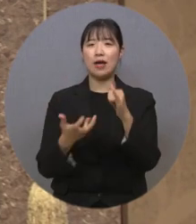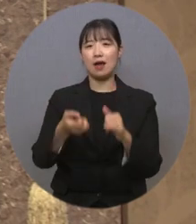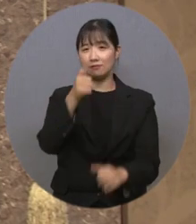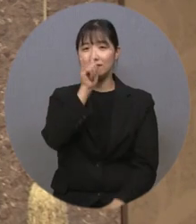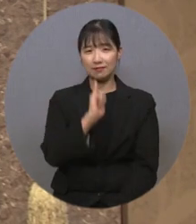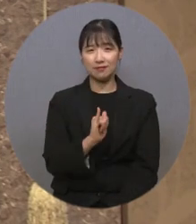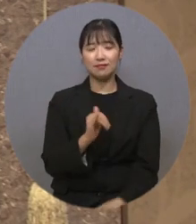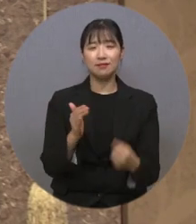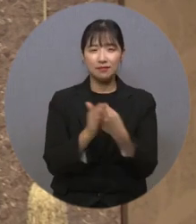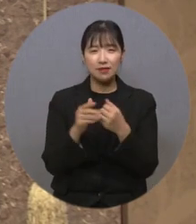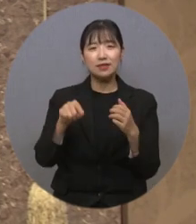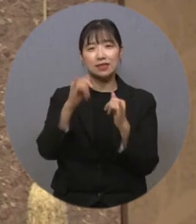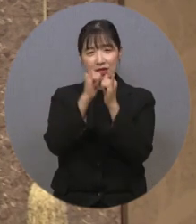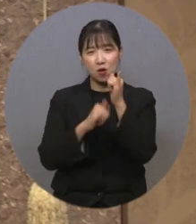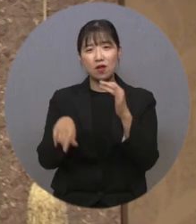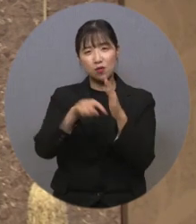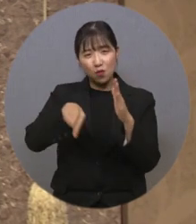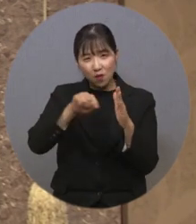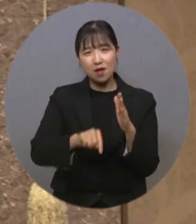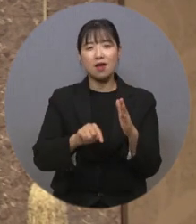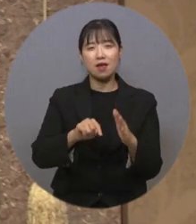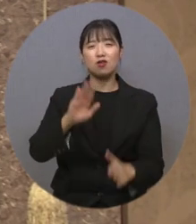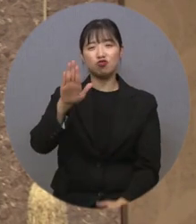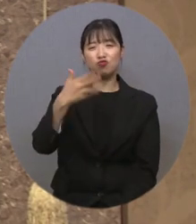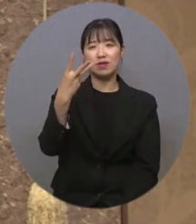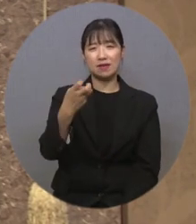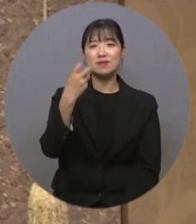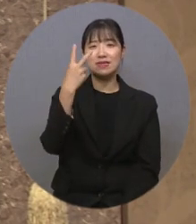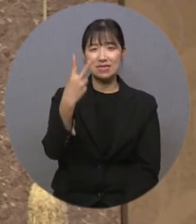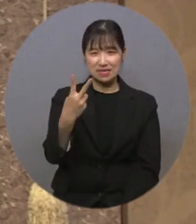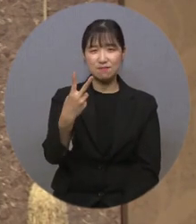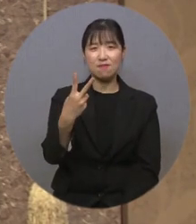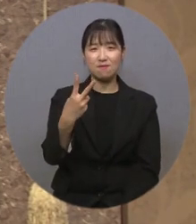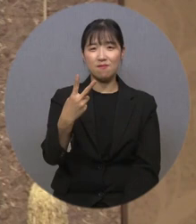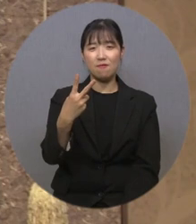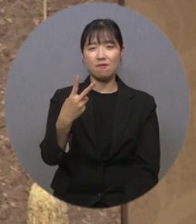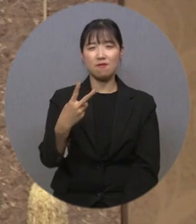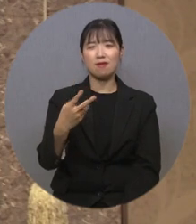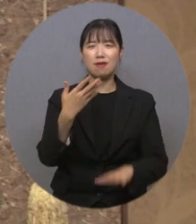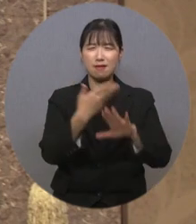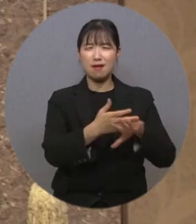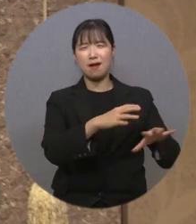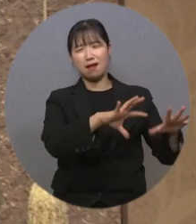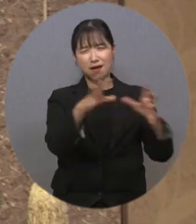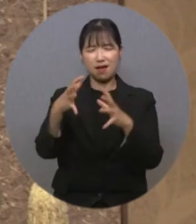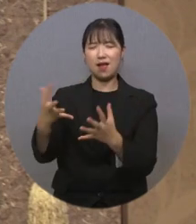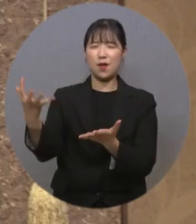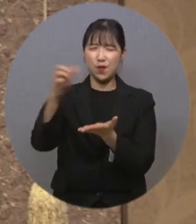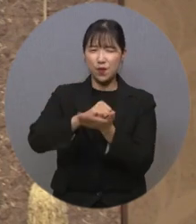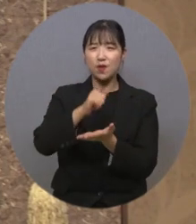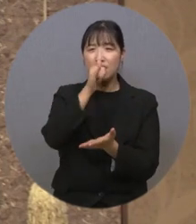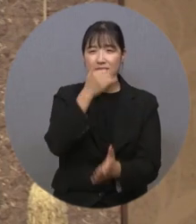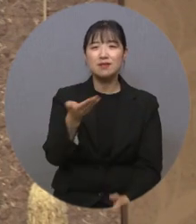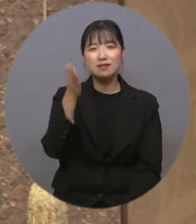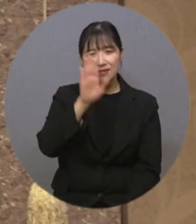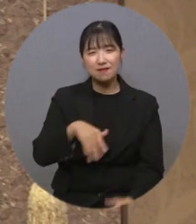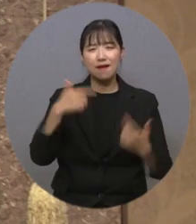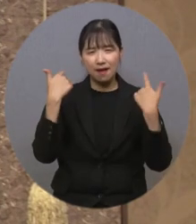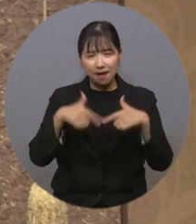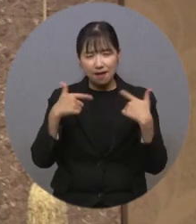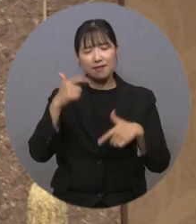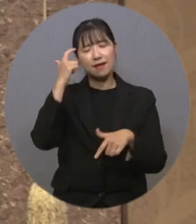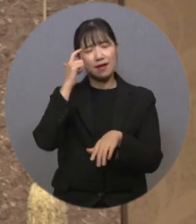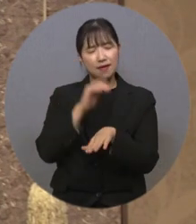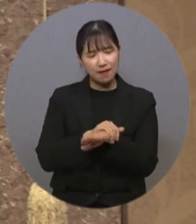있죠. 그 역사 속에서 932번의 외세의 침략을 받았지만 그때마다